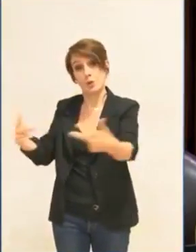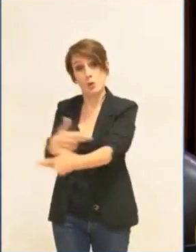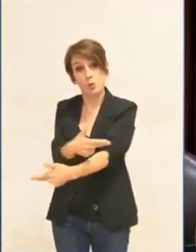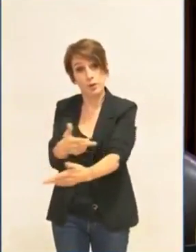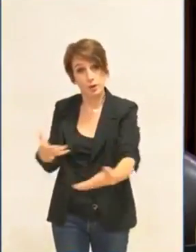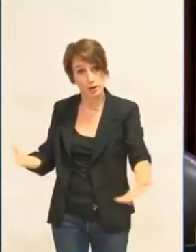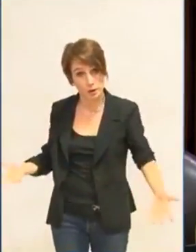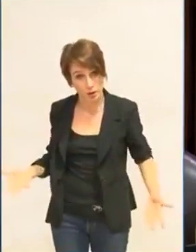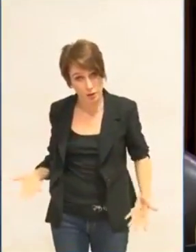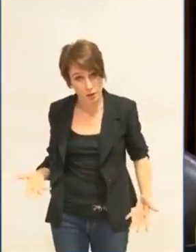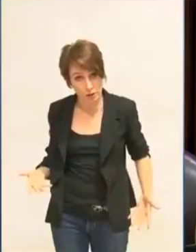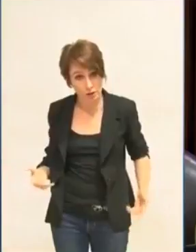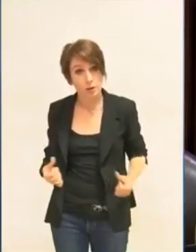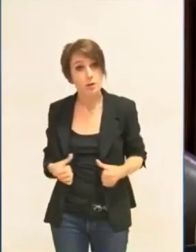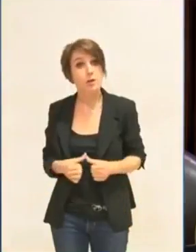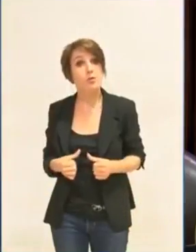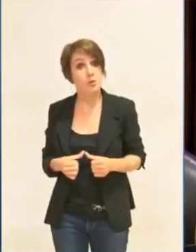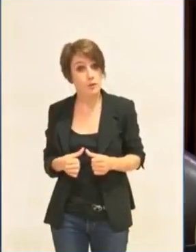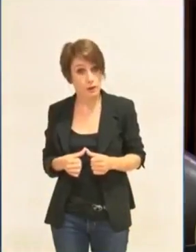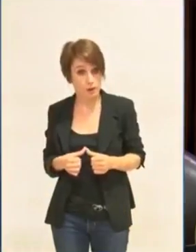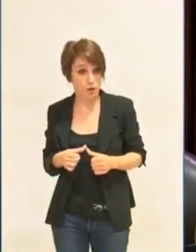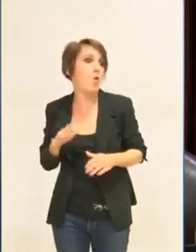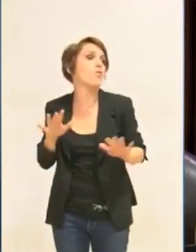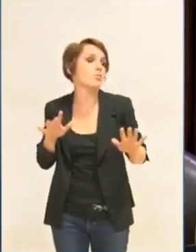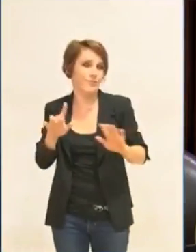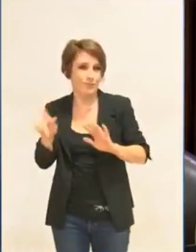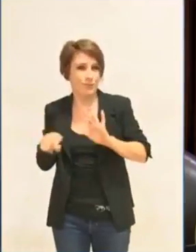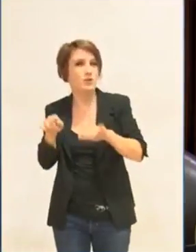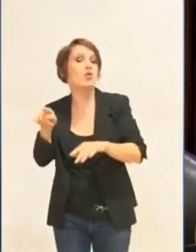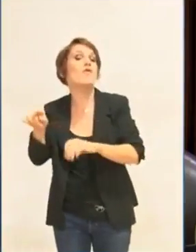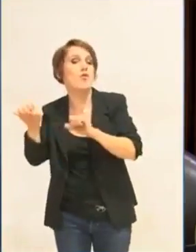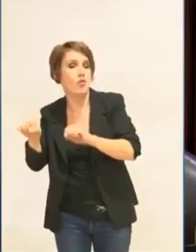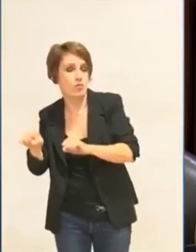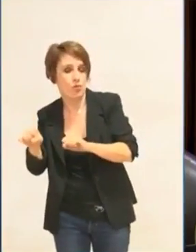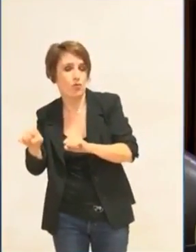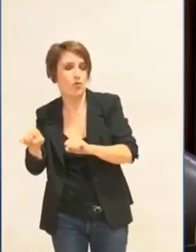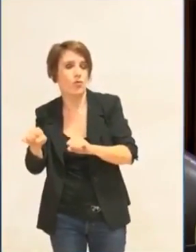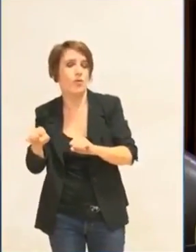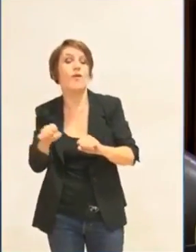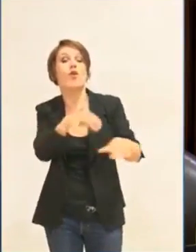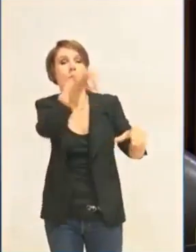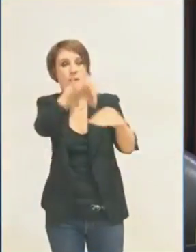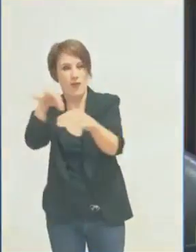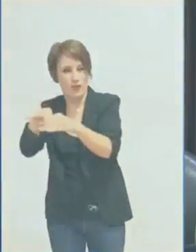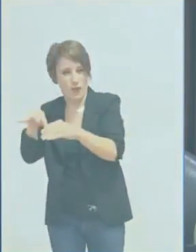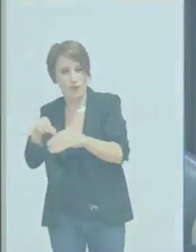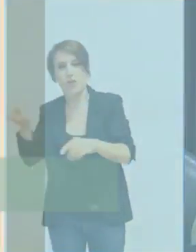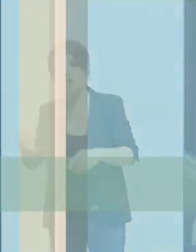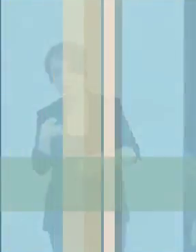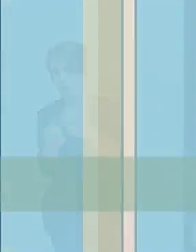quelle qu'elle soit, puisque vous avez aussi le pouvoir de refuser la votation derrière, vous l'avez déjà démontré.